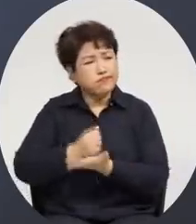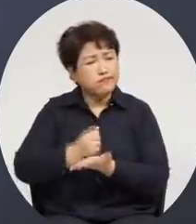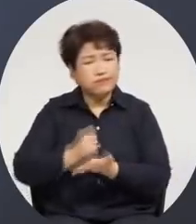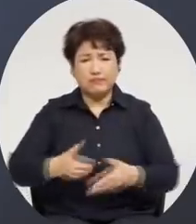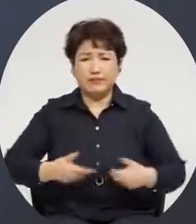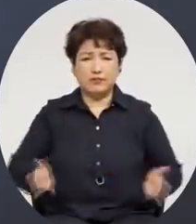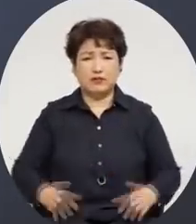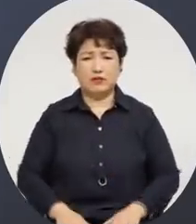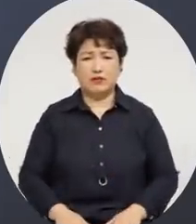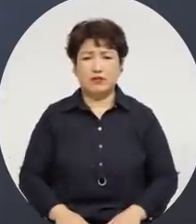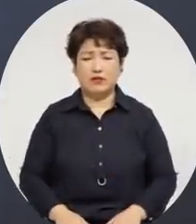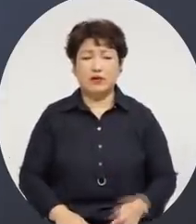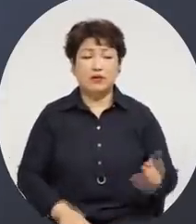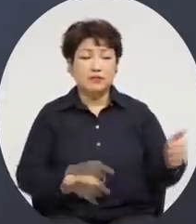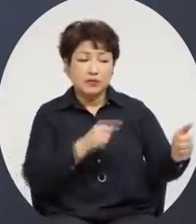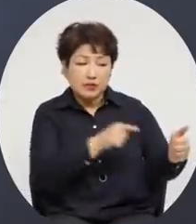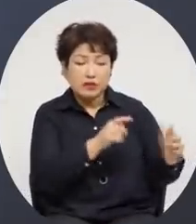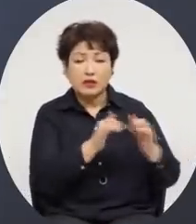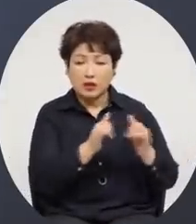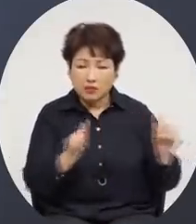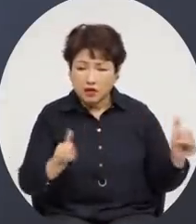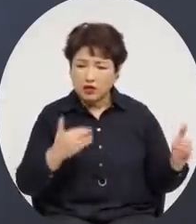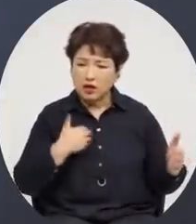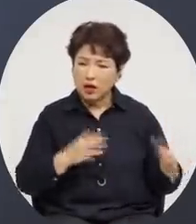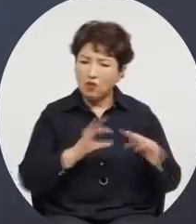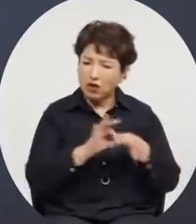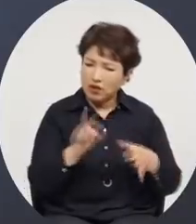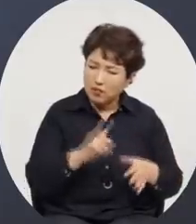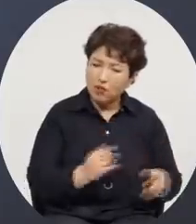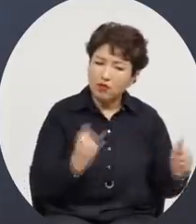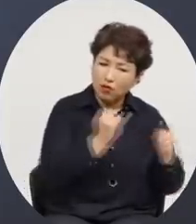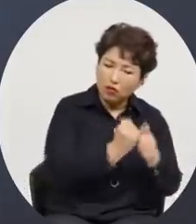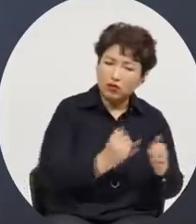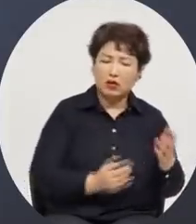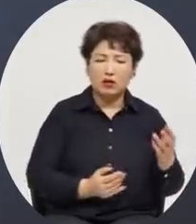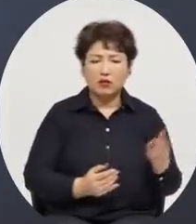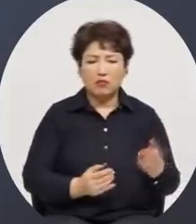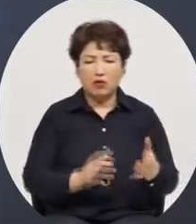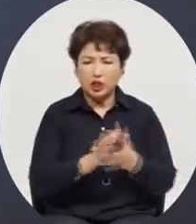이런 사람하고 내가 어떤 관계를 맺을 거냐 하는 나의 문제예요.